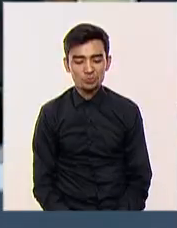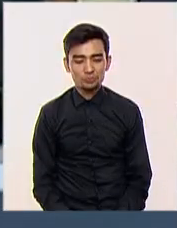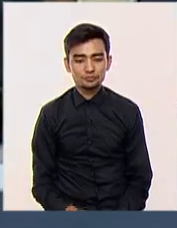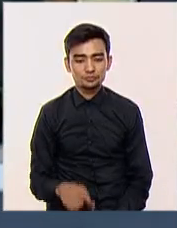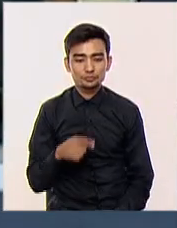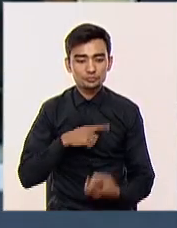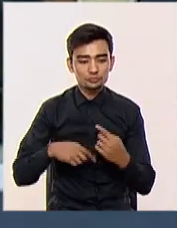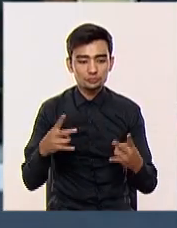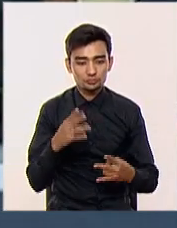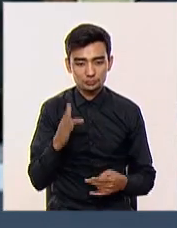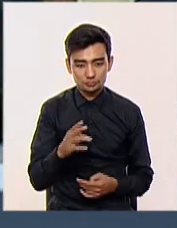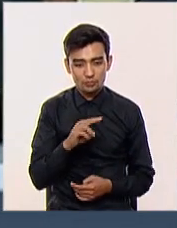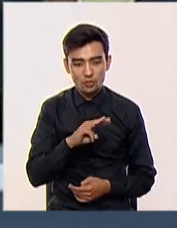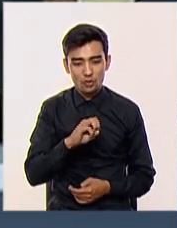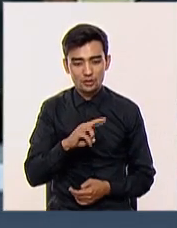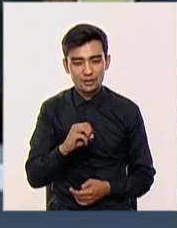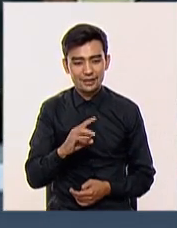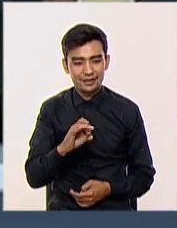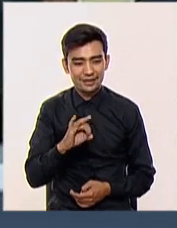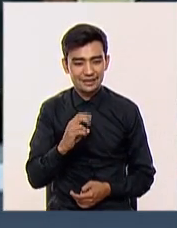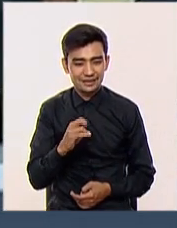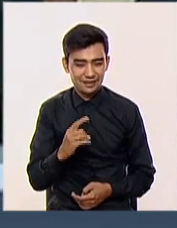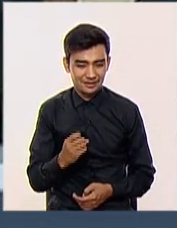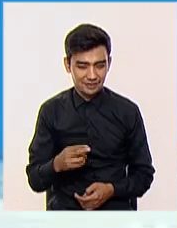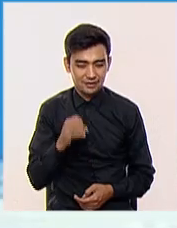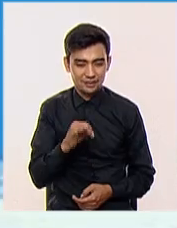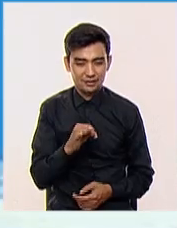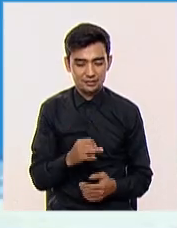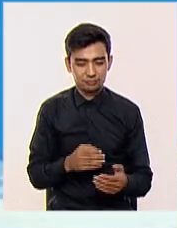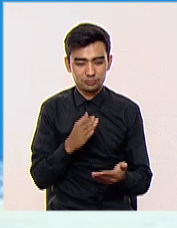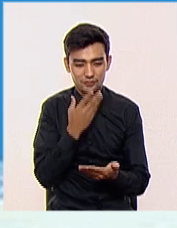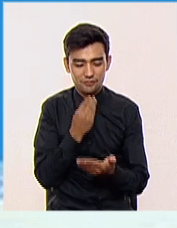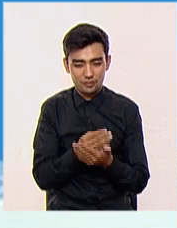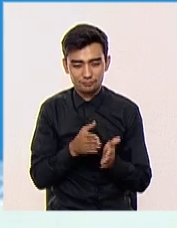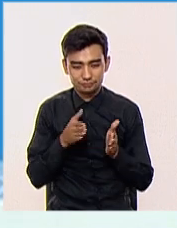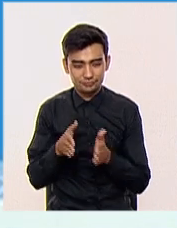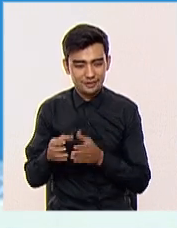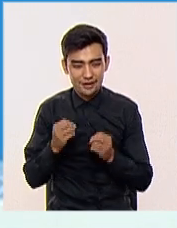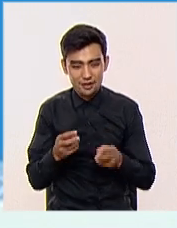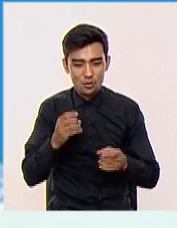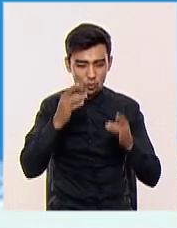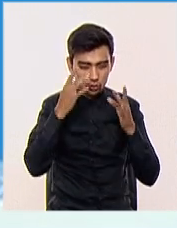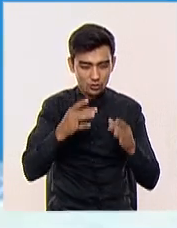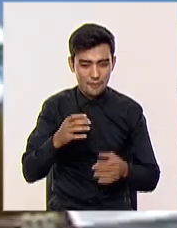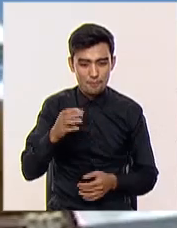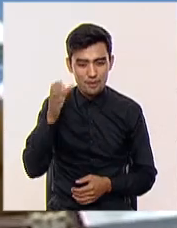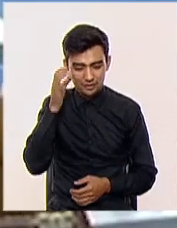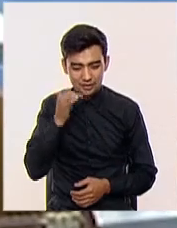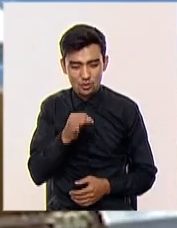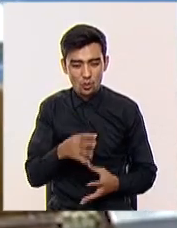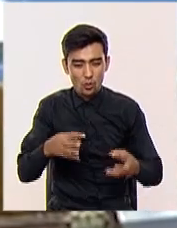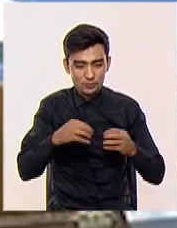Нам нужна кардинальная модернизация теоретических концепций и практических подходов в культуре, политике, экономике и